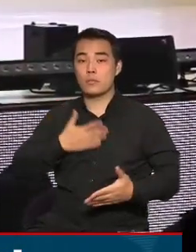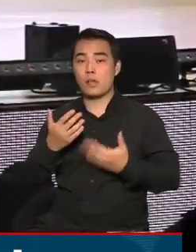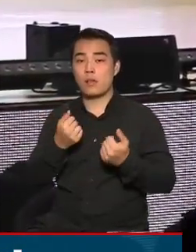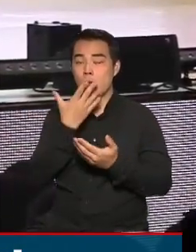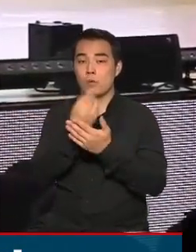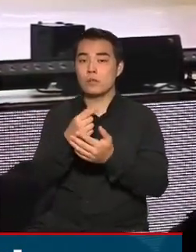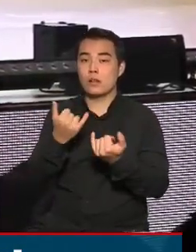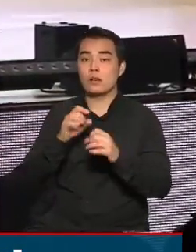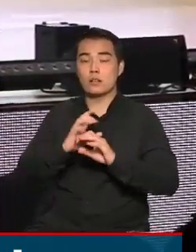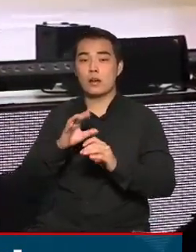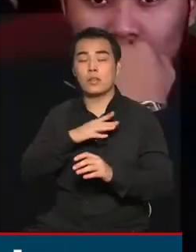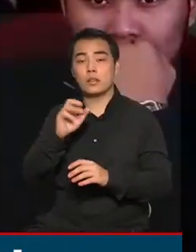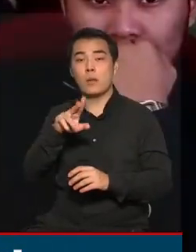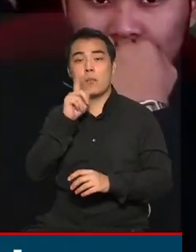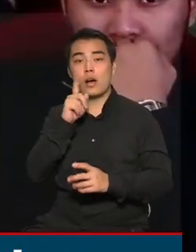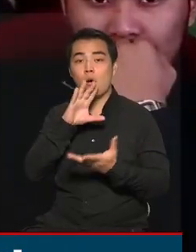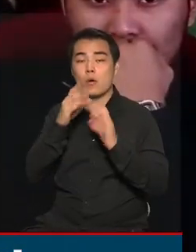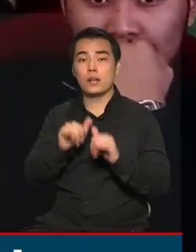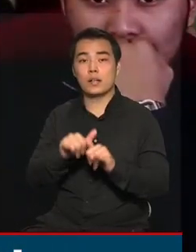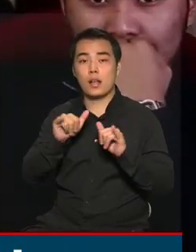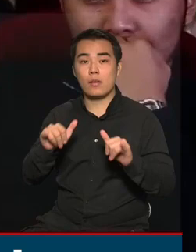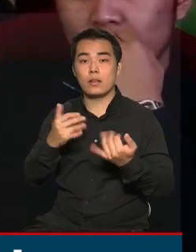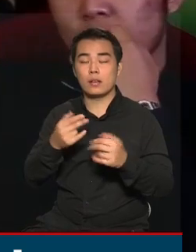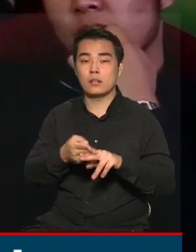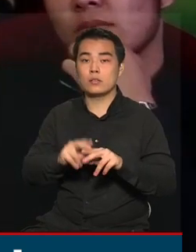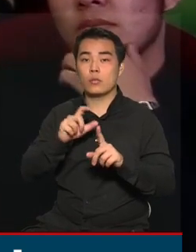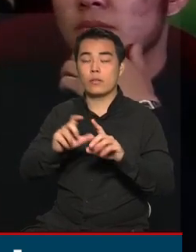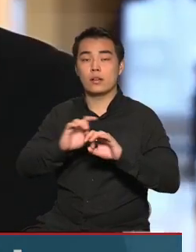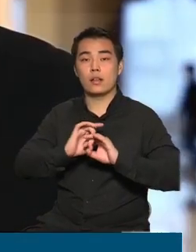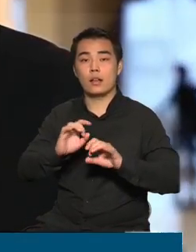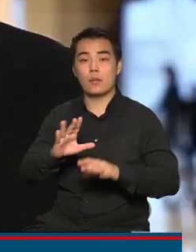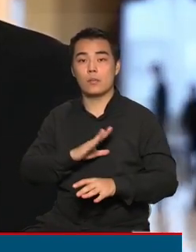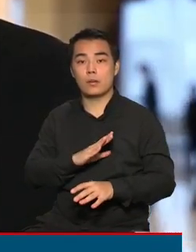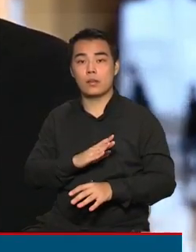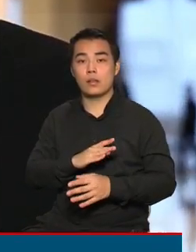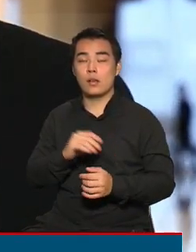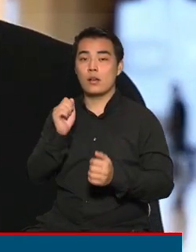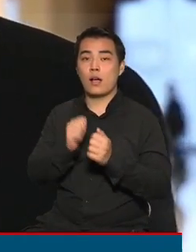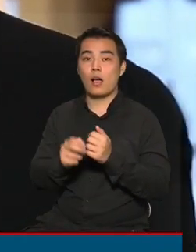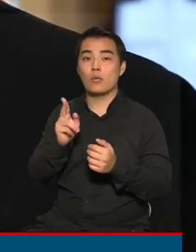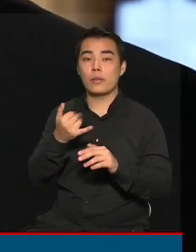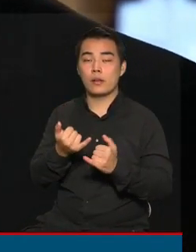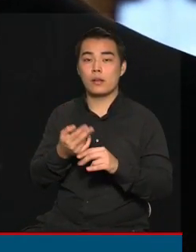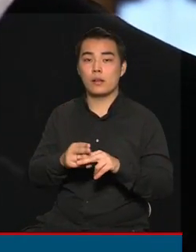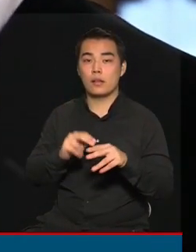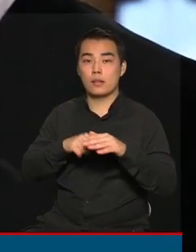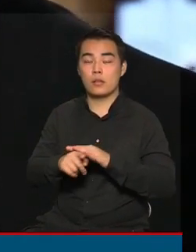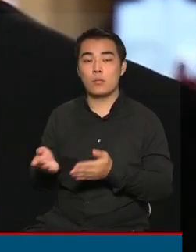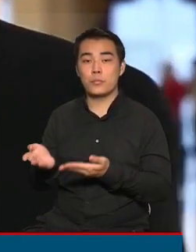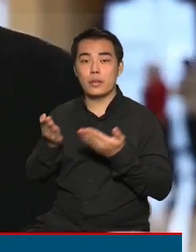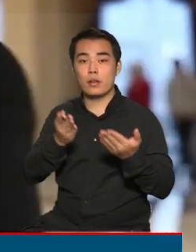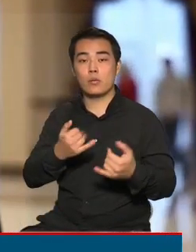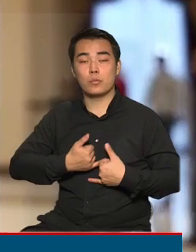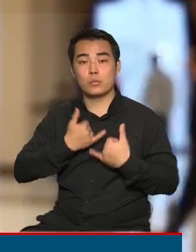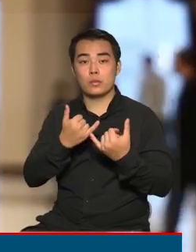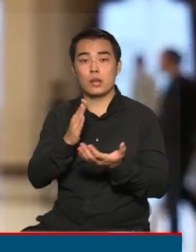тәжірибе алмасып, жастар қауымының әлеуметтік даму турасында сөз қозғады. Әуе жерден бастап бізді аяғымыз жерге тигізбей, енді қошемет, құрмет көрсетіп